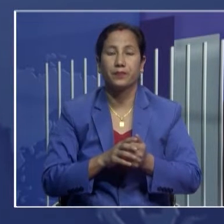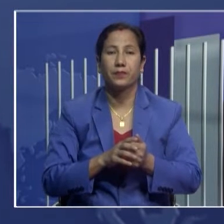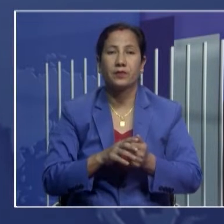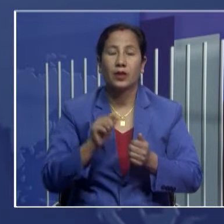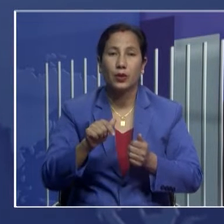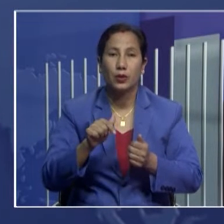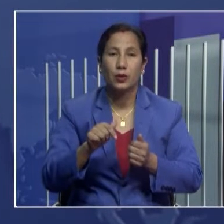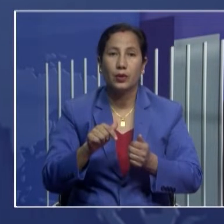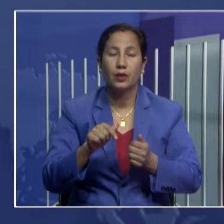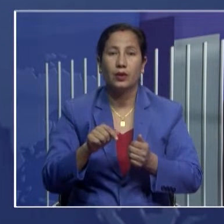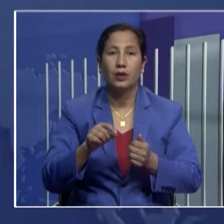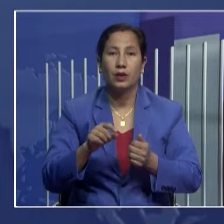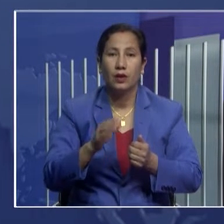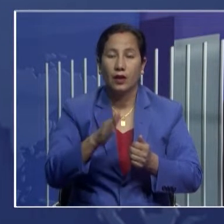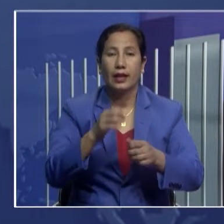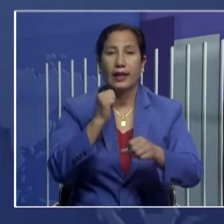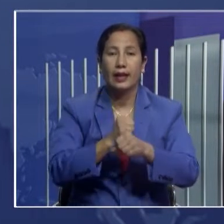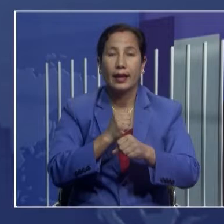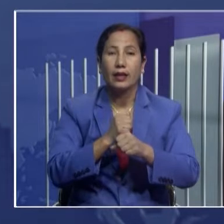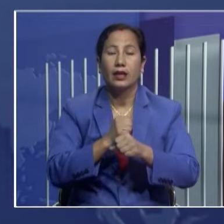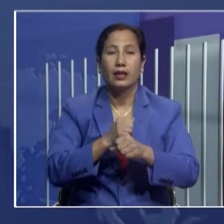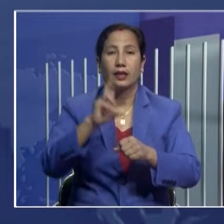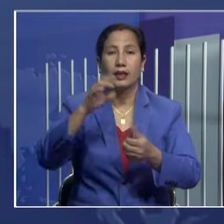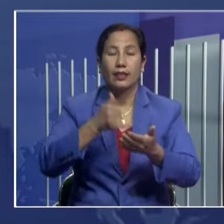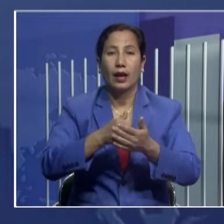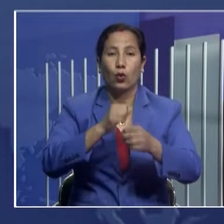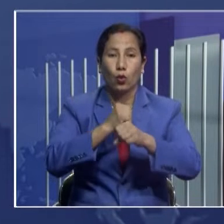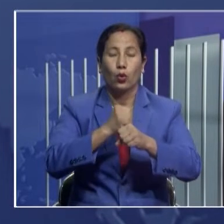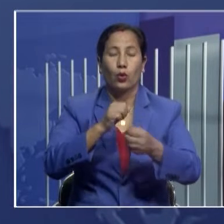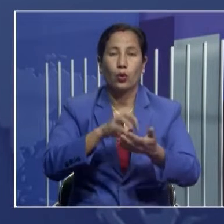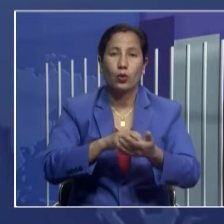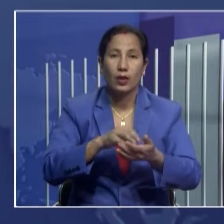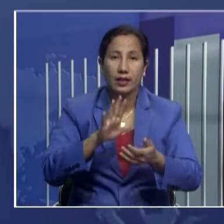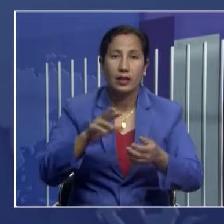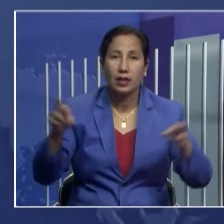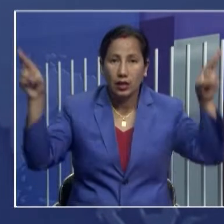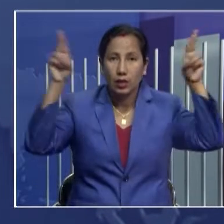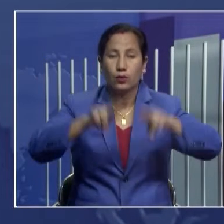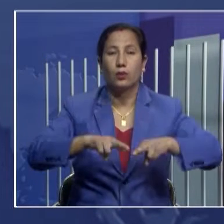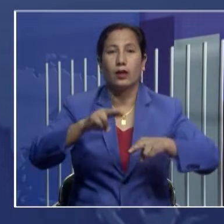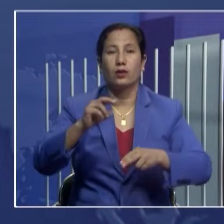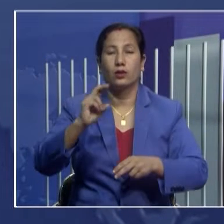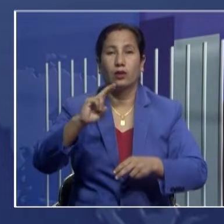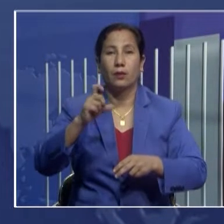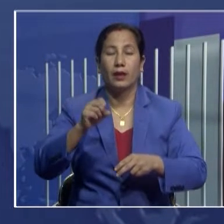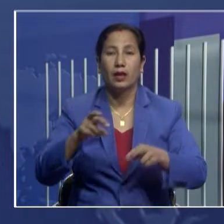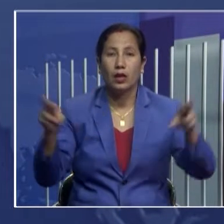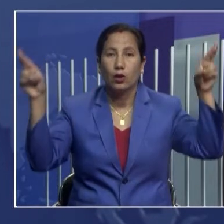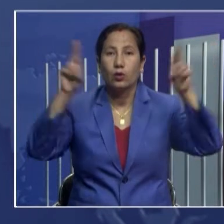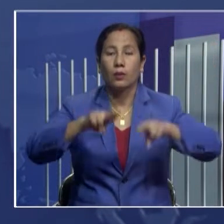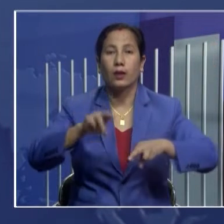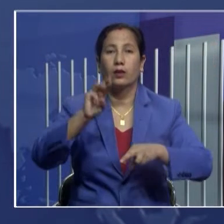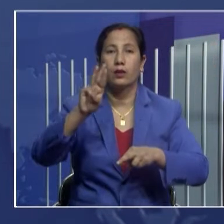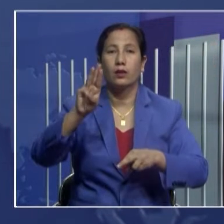यो अहिले दाङको घोराईदेखि रोल्पाको थबाङ जाँदै गरेको बस यो रोल्पाको मारी